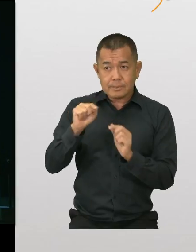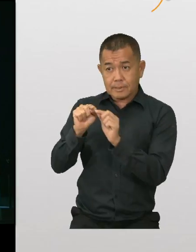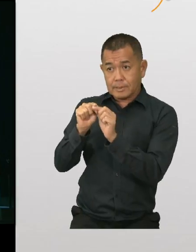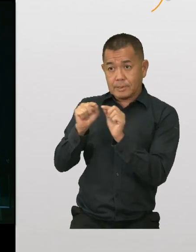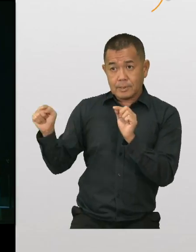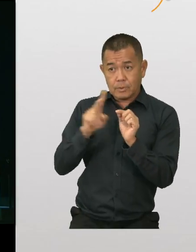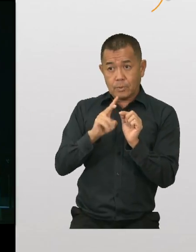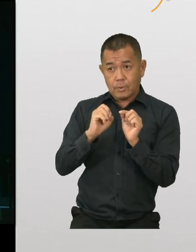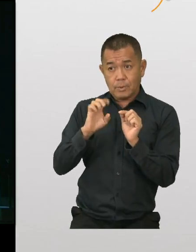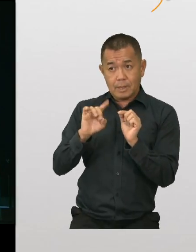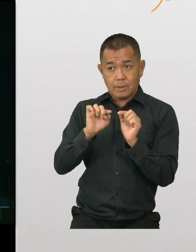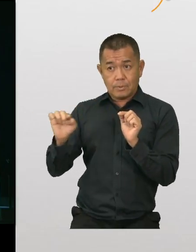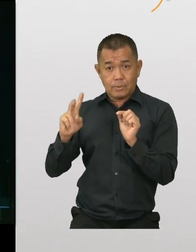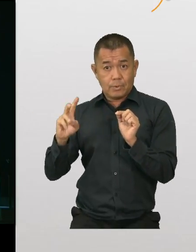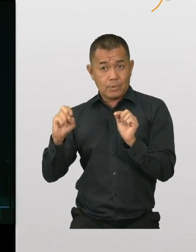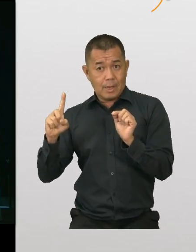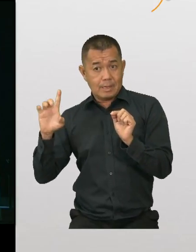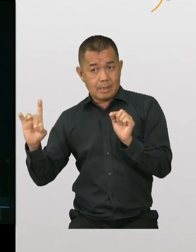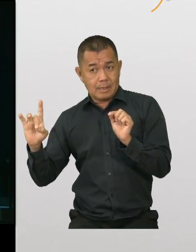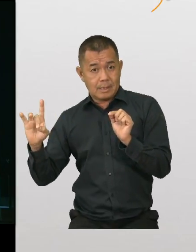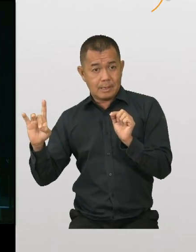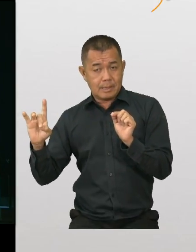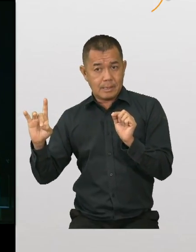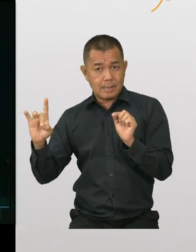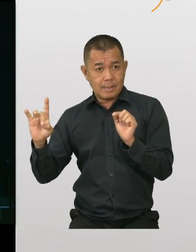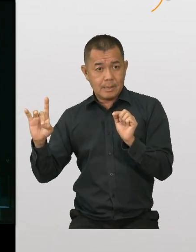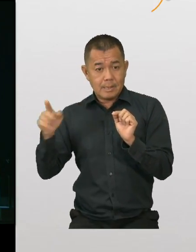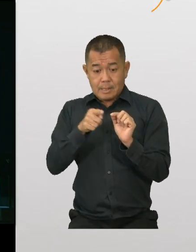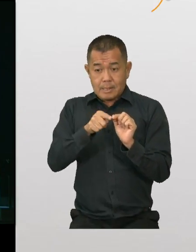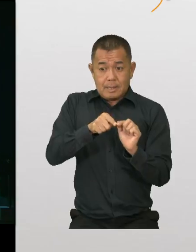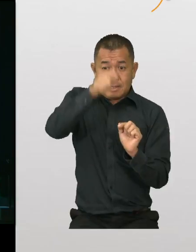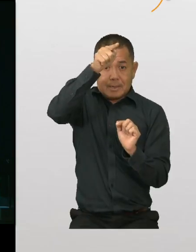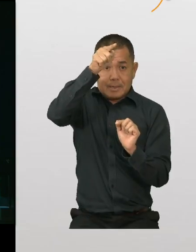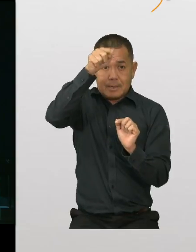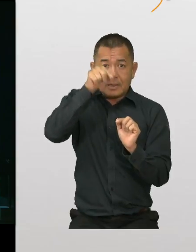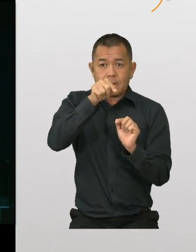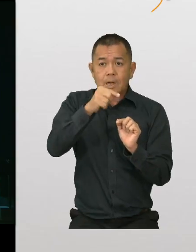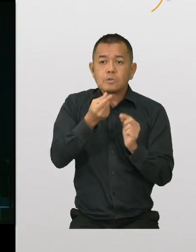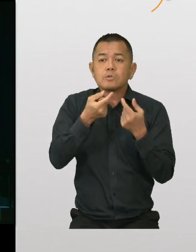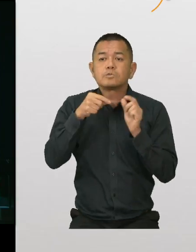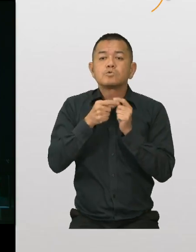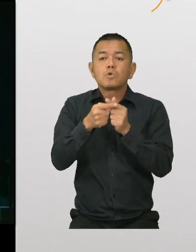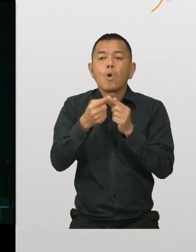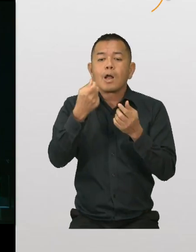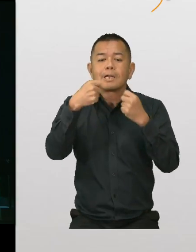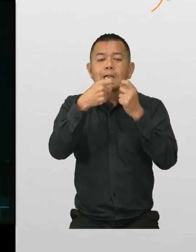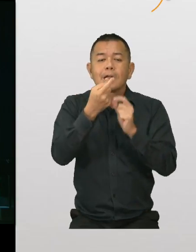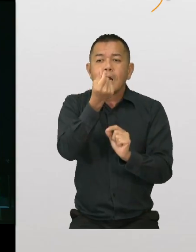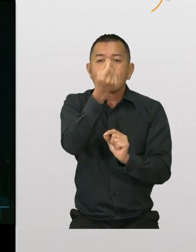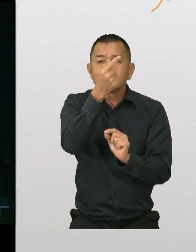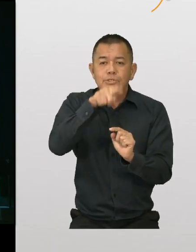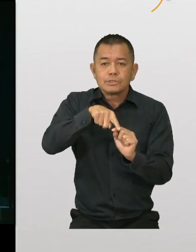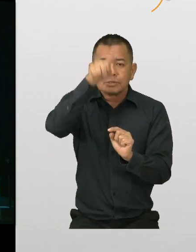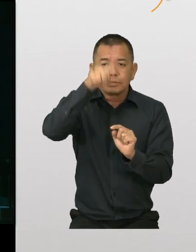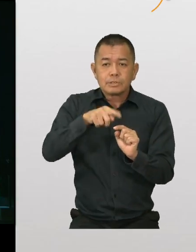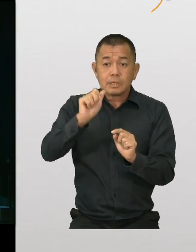2018. 垂直轴 And the vertical 是电 axis 费 indicates the electricity 所以 tariffs. 10年前 10 years ago, 刚好 in the